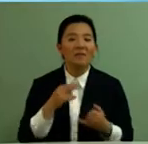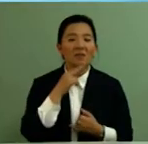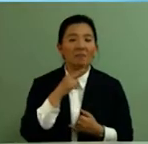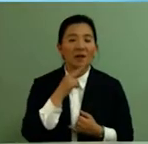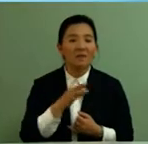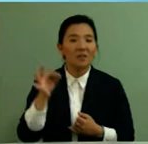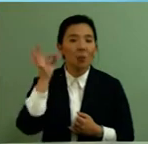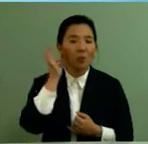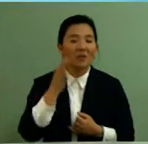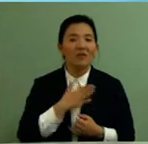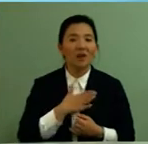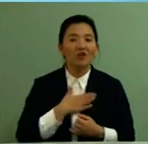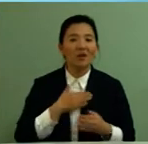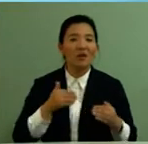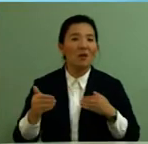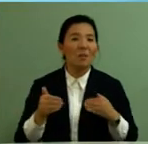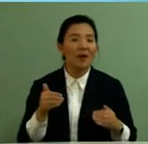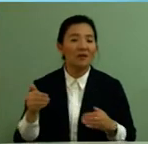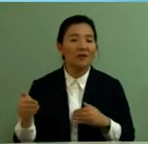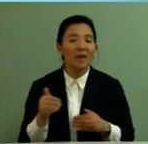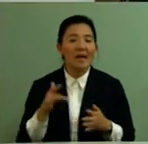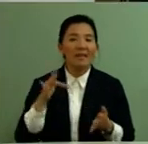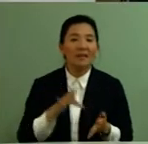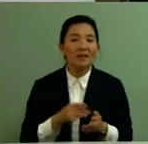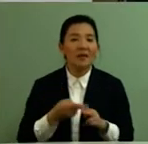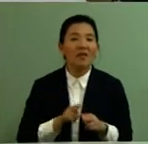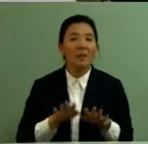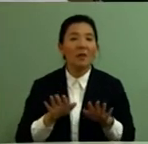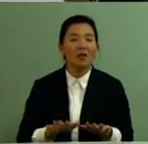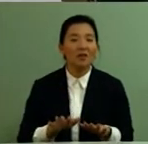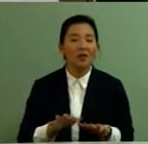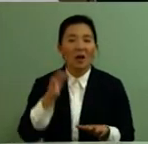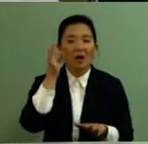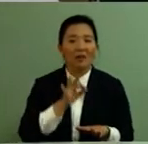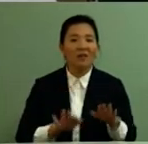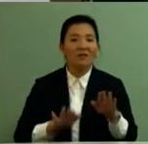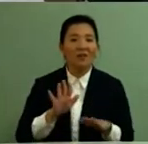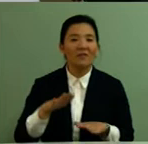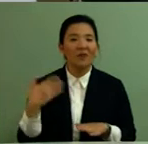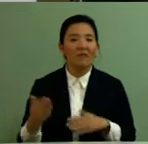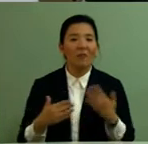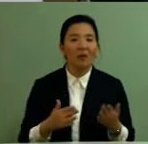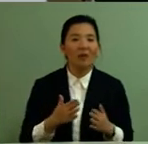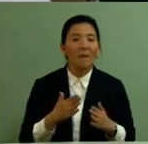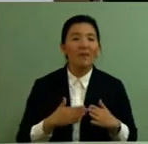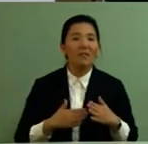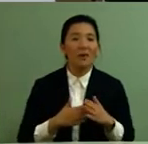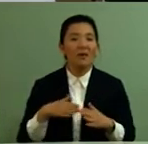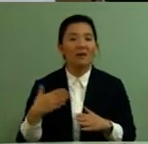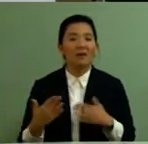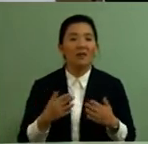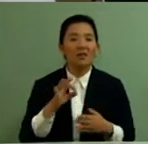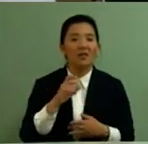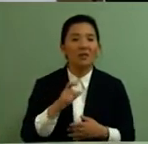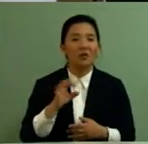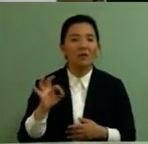внимание, ребята, вспомним наши колебания. Центр – это положение равновесия. Влево-вправо максимальное отклонение, х